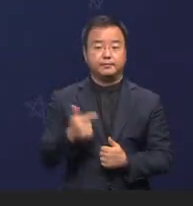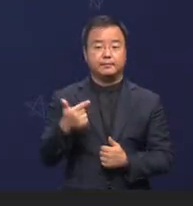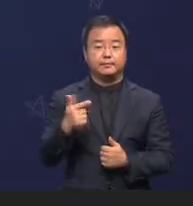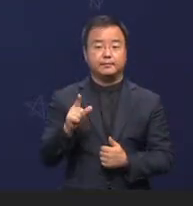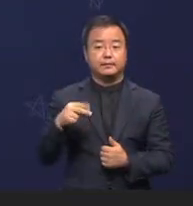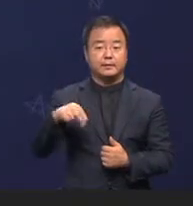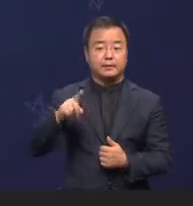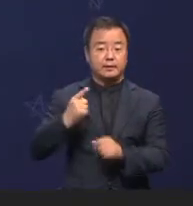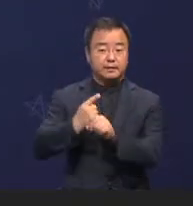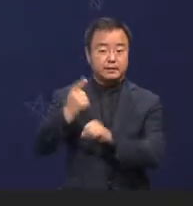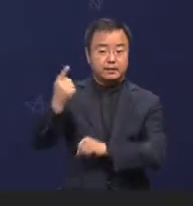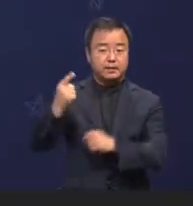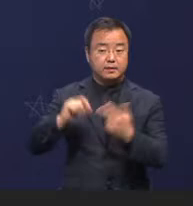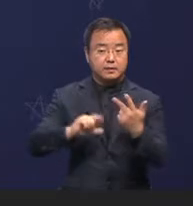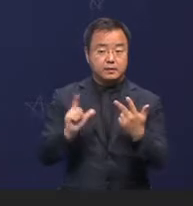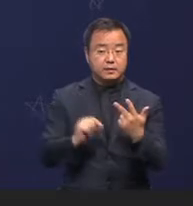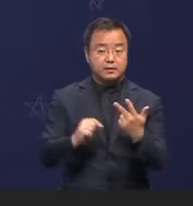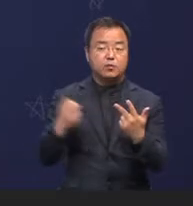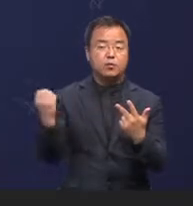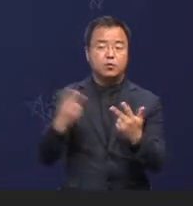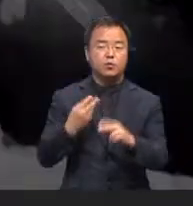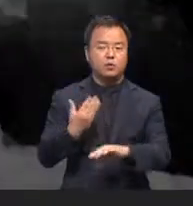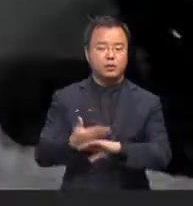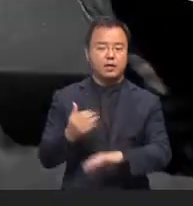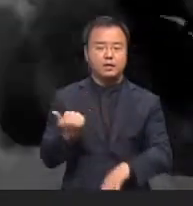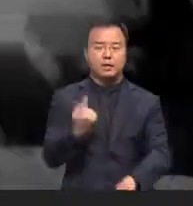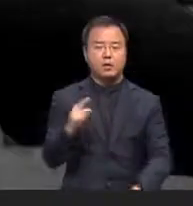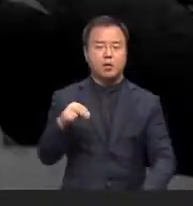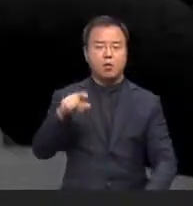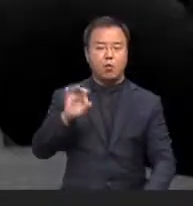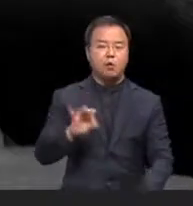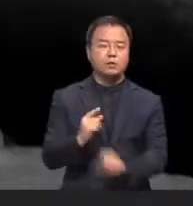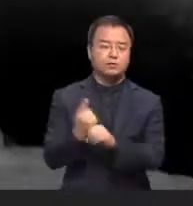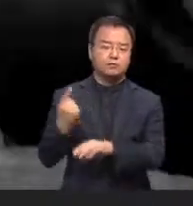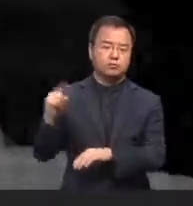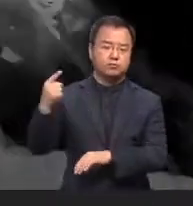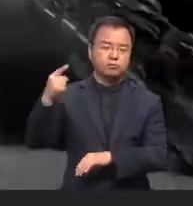나사는 내년 7월 또 다른 화성 탐사선을 쏘아 올릴 예정인데요.